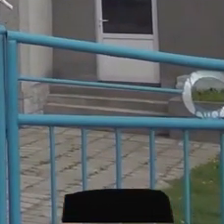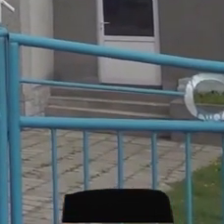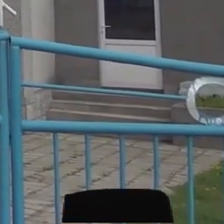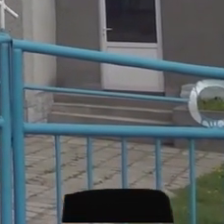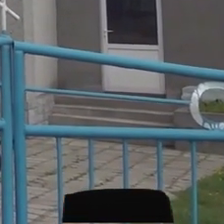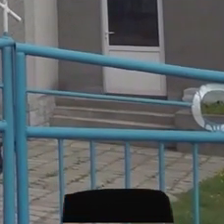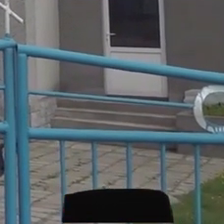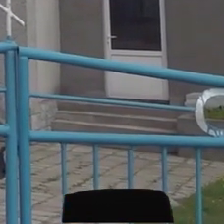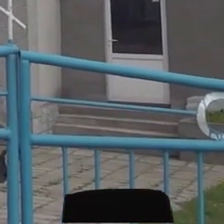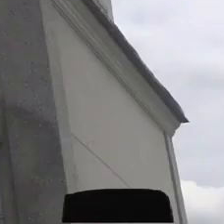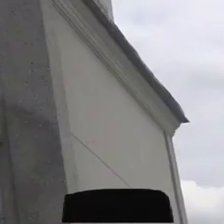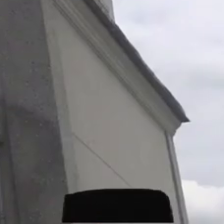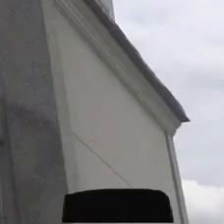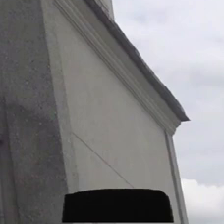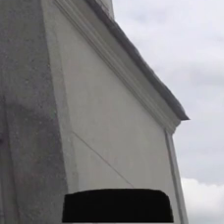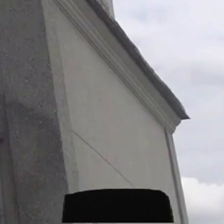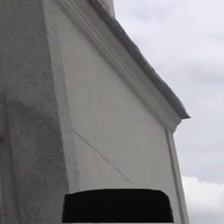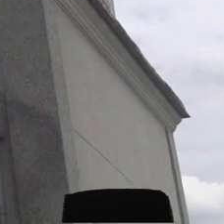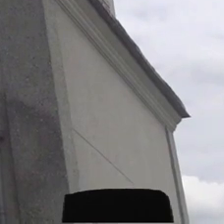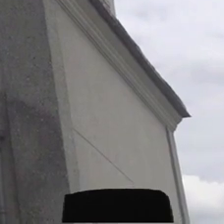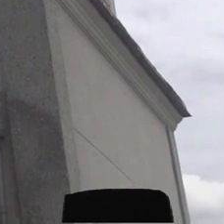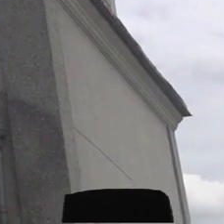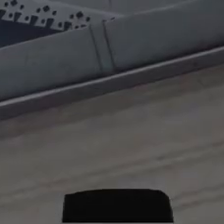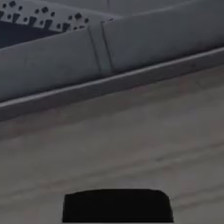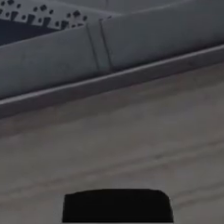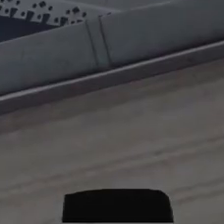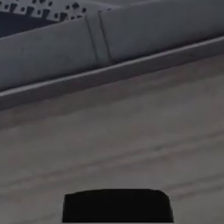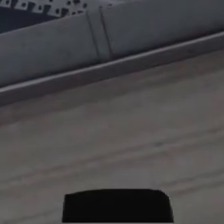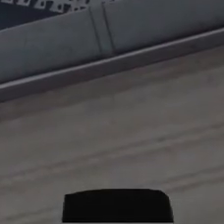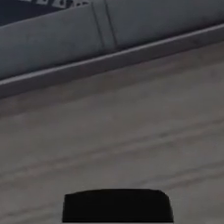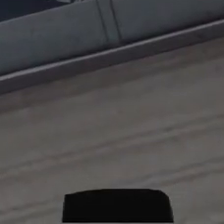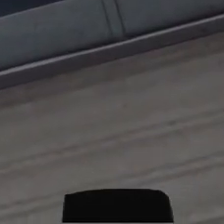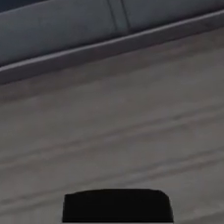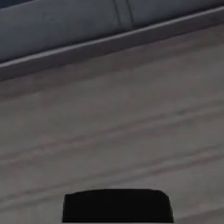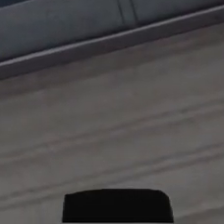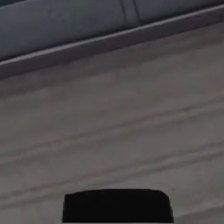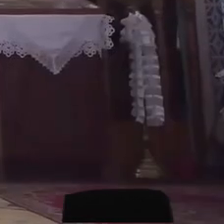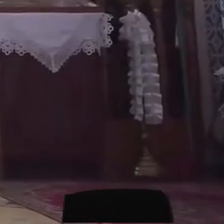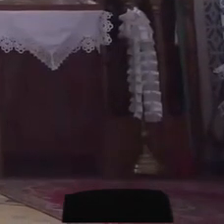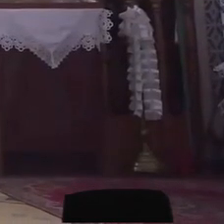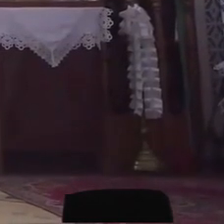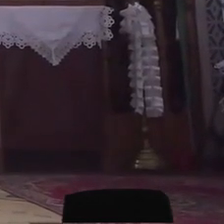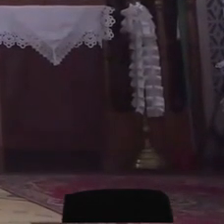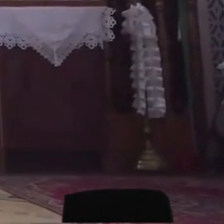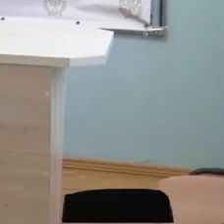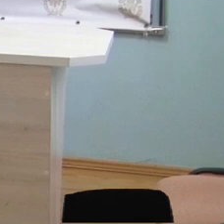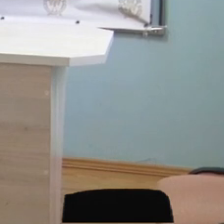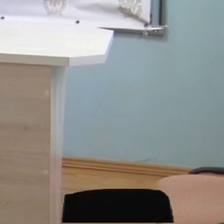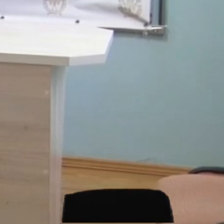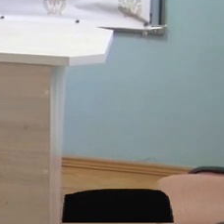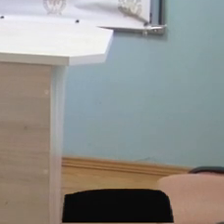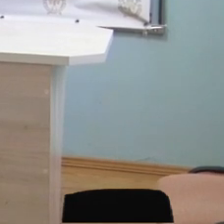На Тернопільщині від початку повномасштабної війни з московського патріархату вийшли 15 громад, розповідає